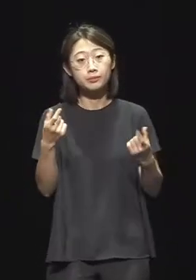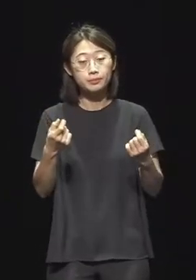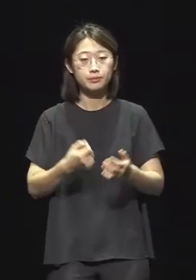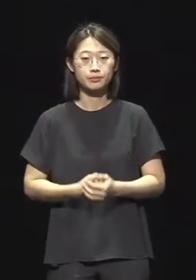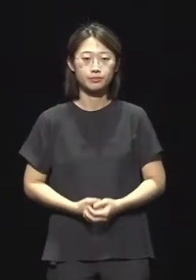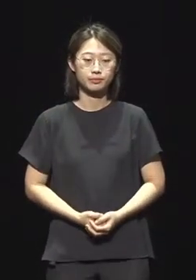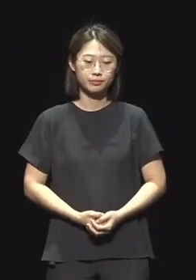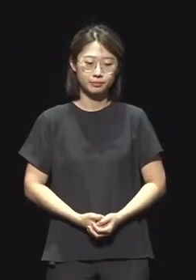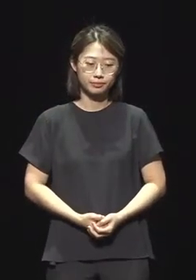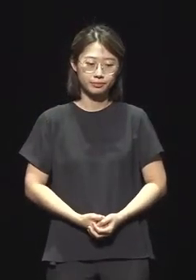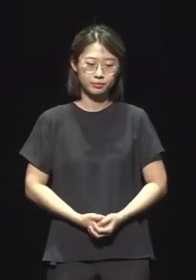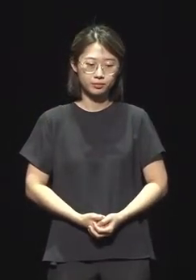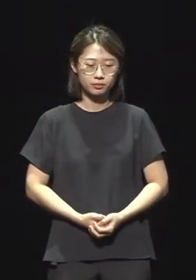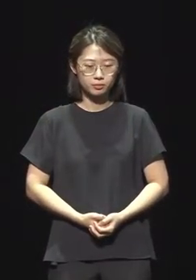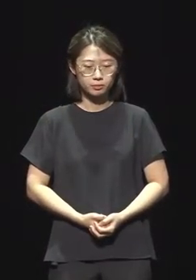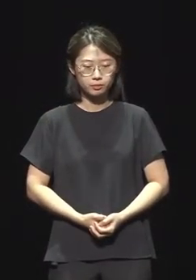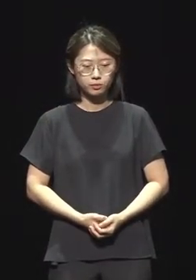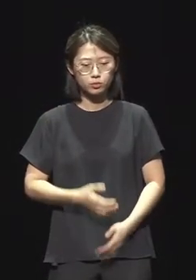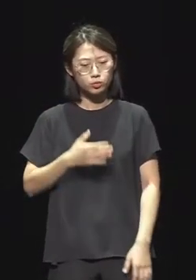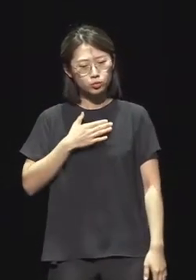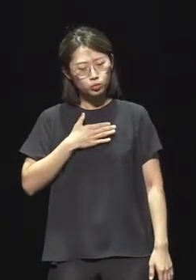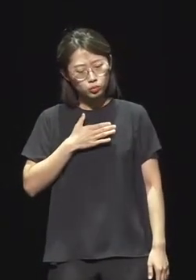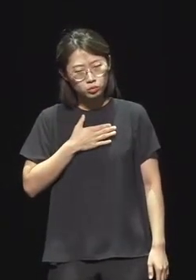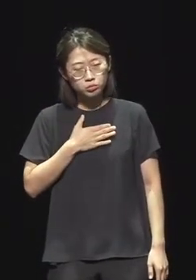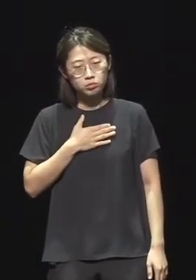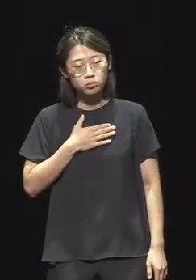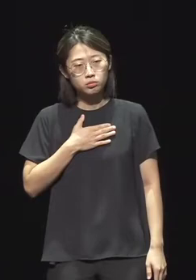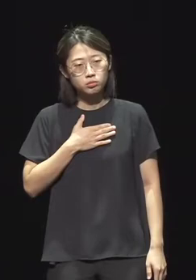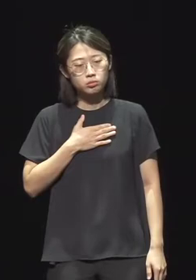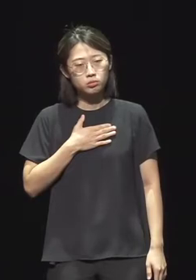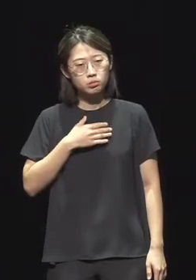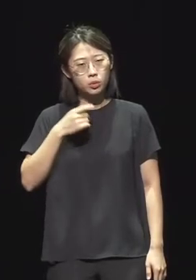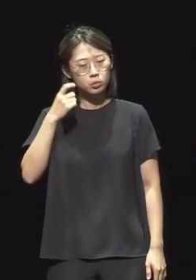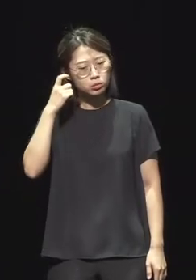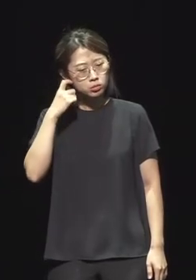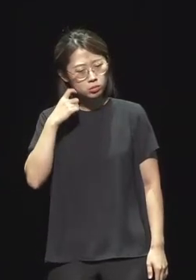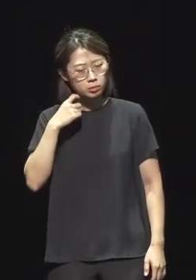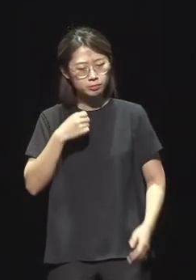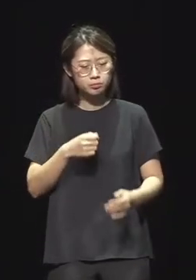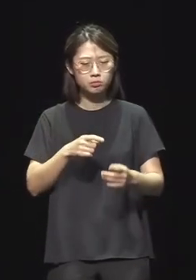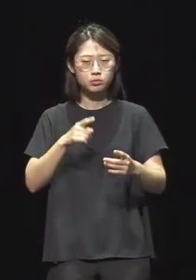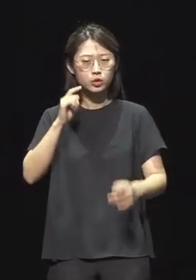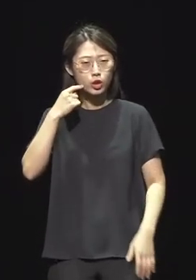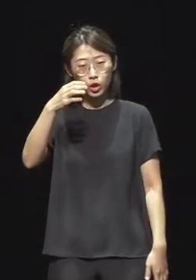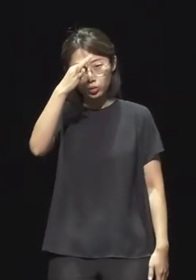예술은 관람객과 감상자를 만나 관계 맺기를 해야 하는데